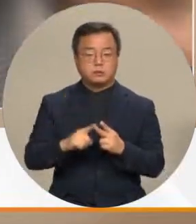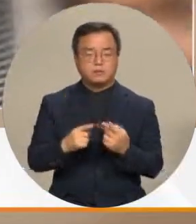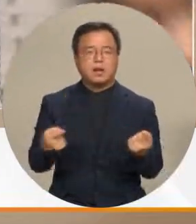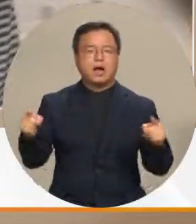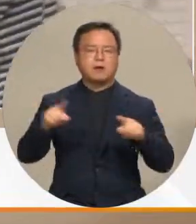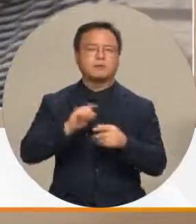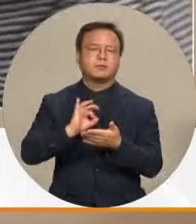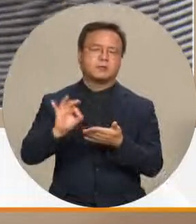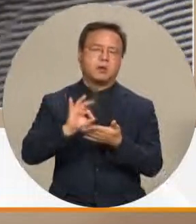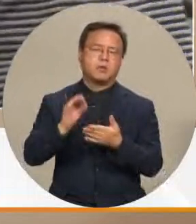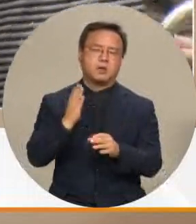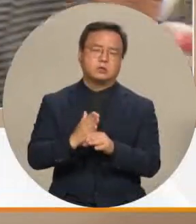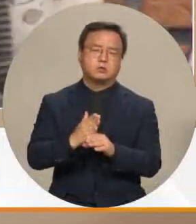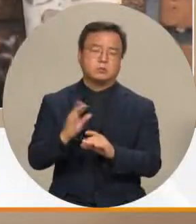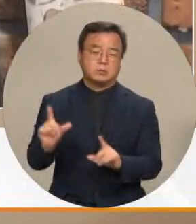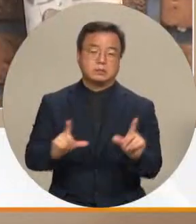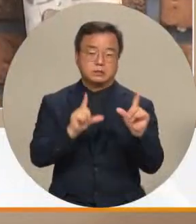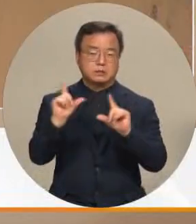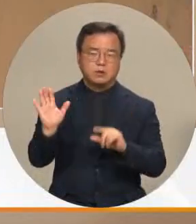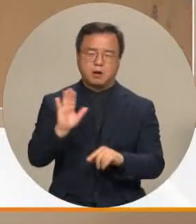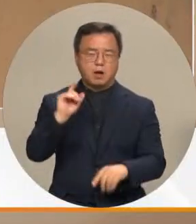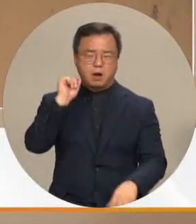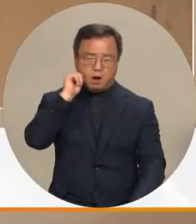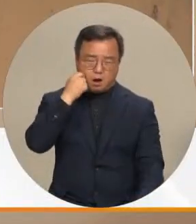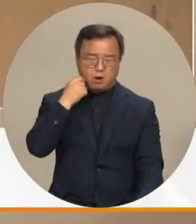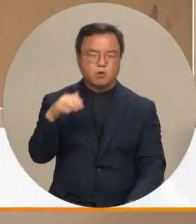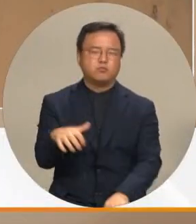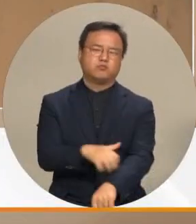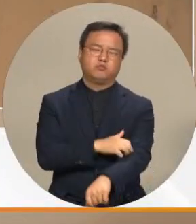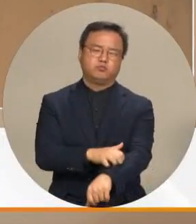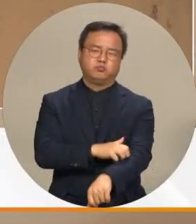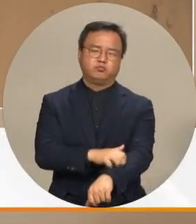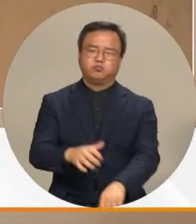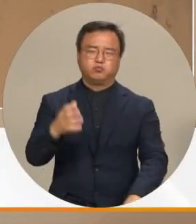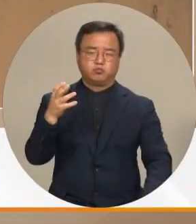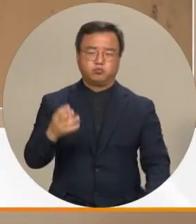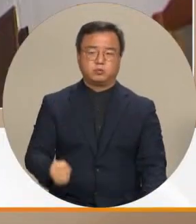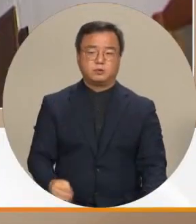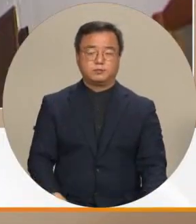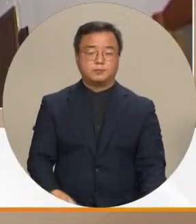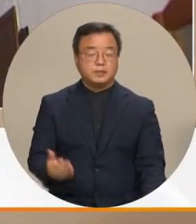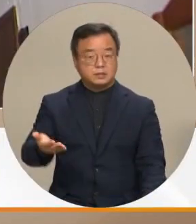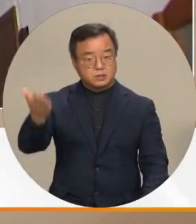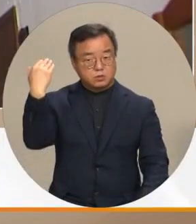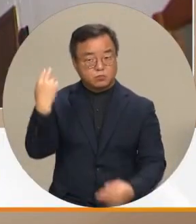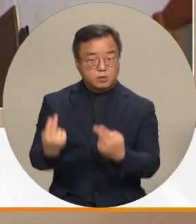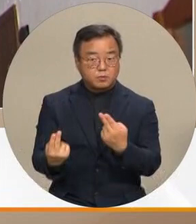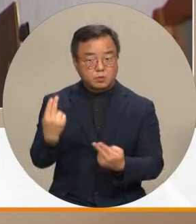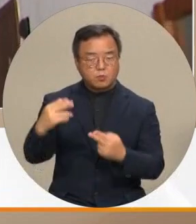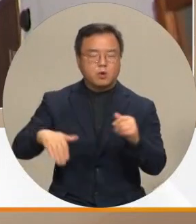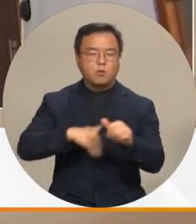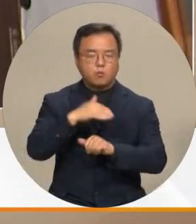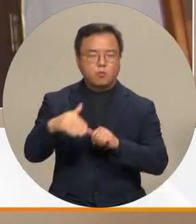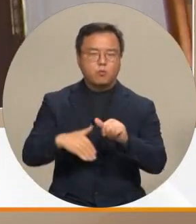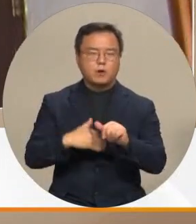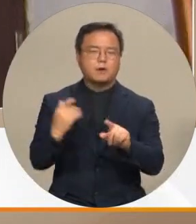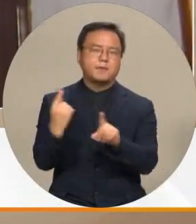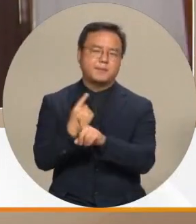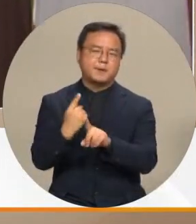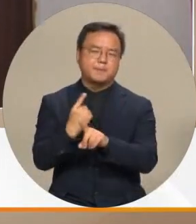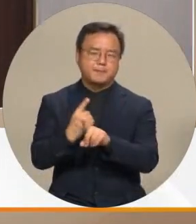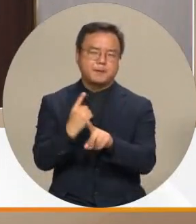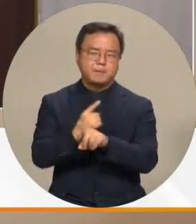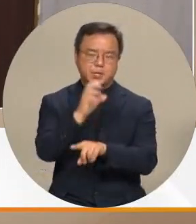일상생활에 얼음이 많이 있고 많이 불편합니다 그나마 예전보다 많이 환경적으로 좋아졌다고